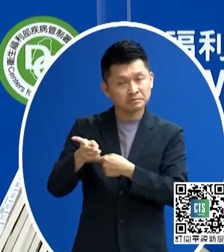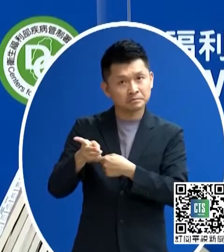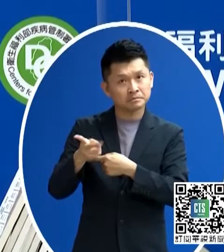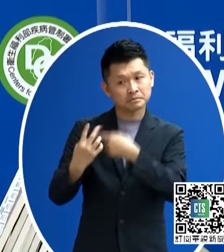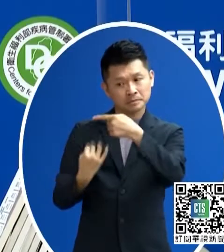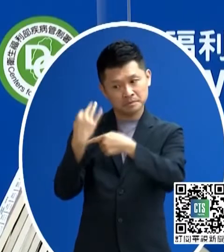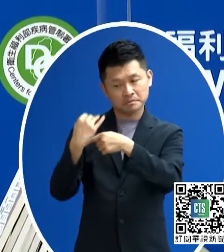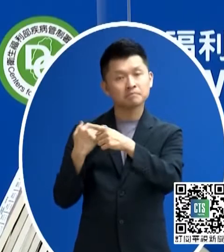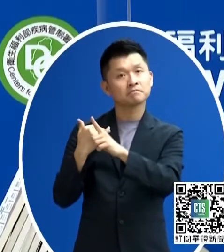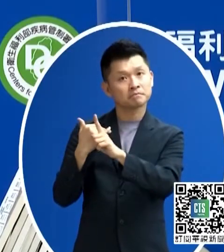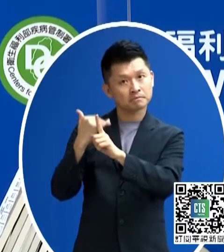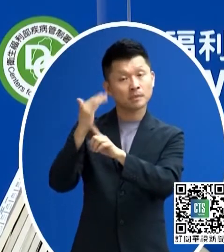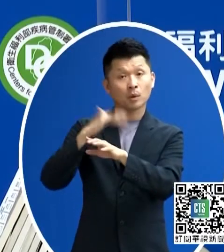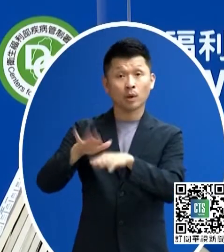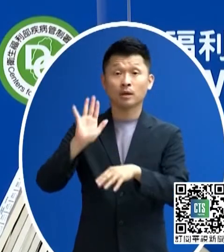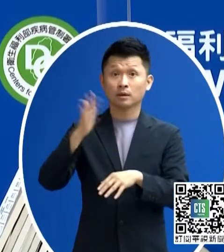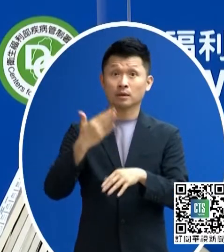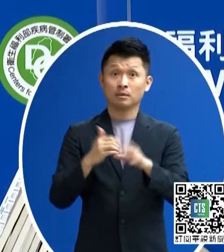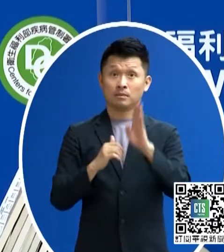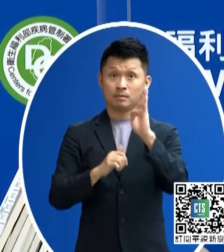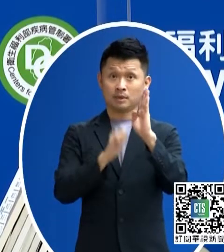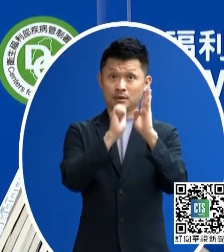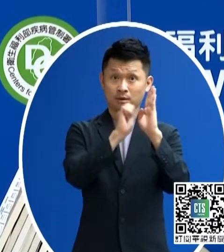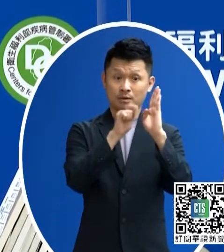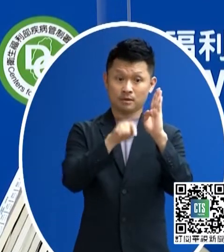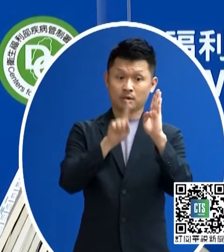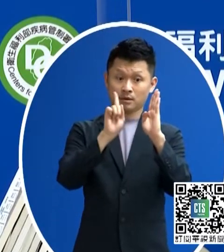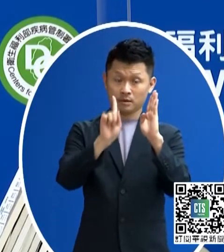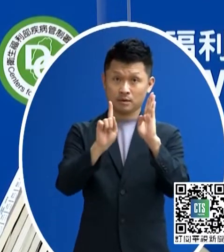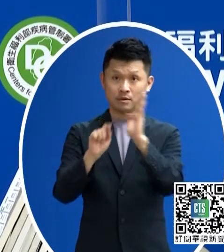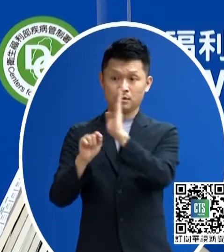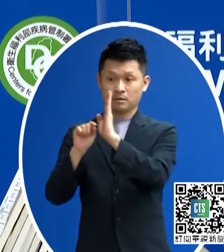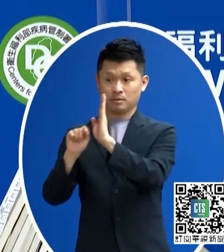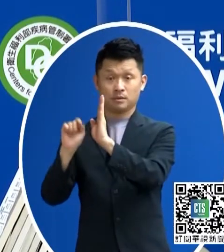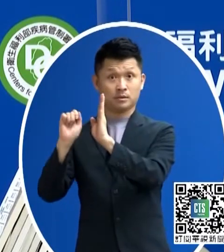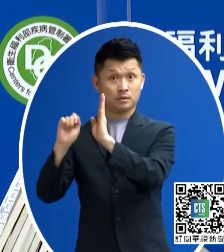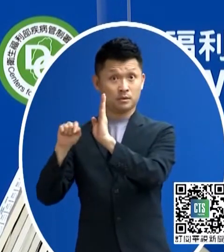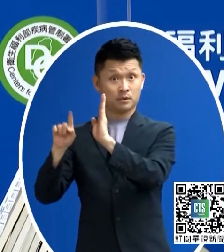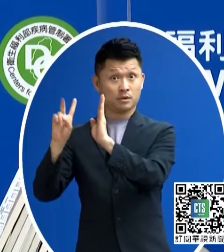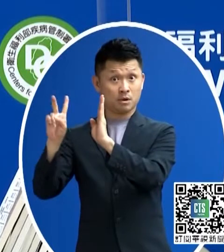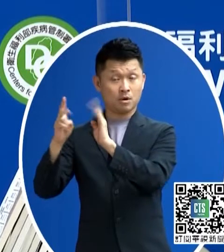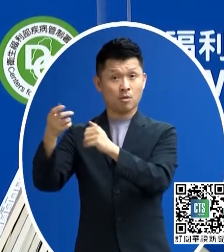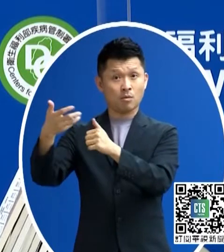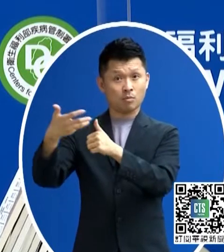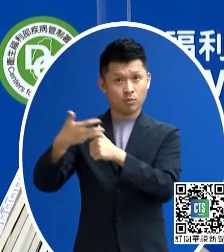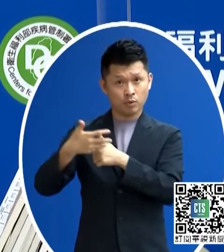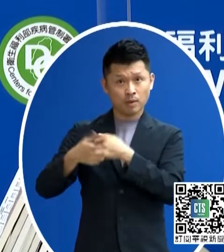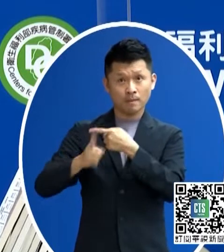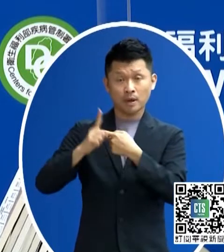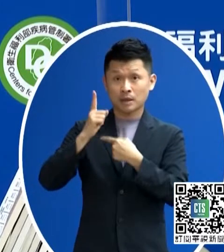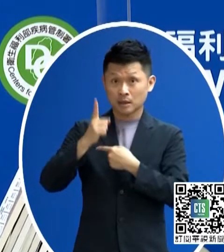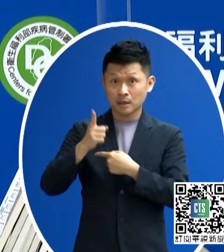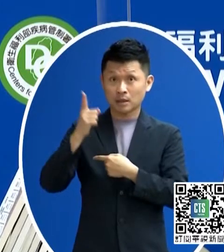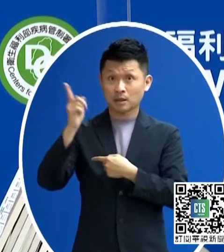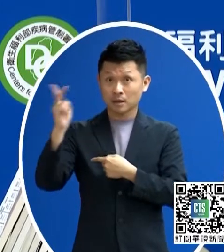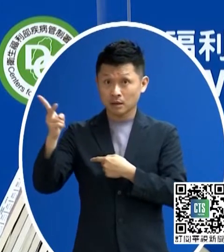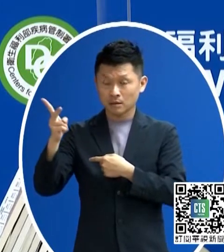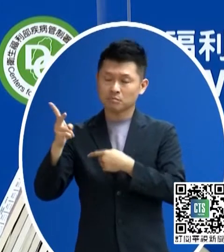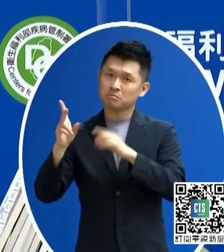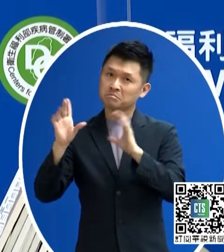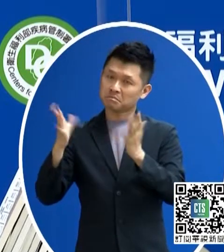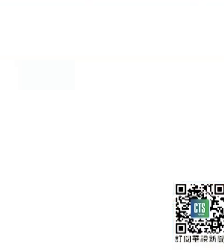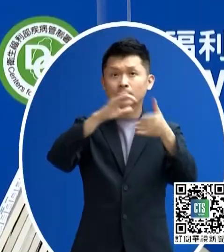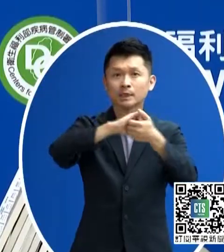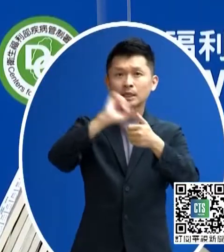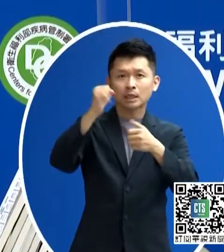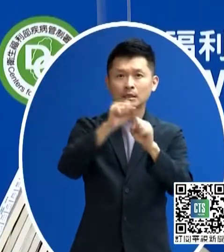染。 同样都是 Omicron 的 BA.1 到 BA.2 这段期间的这个二度感染率的话，是只有